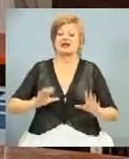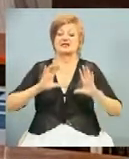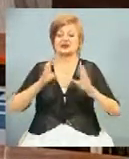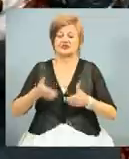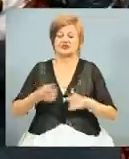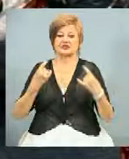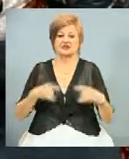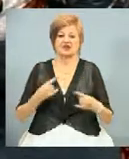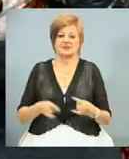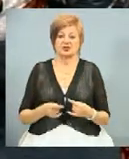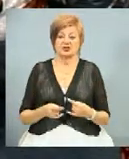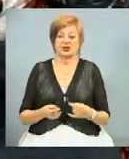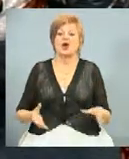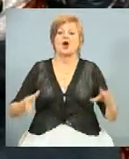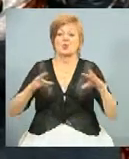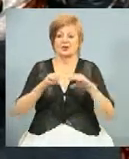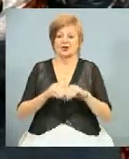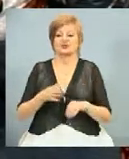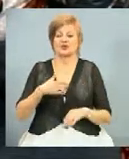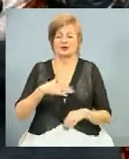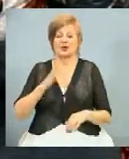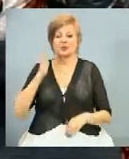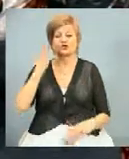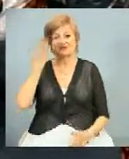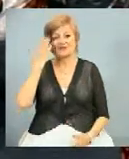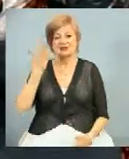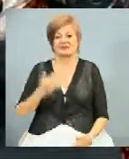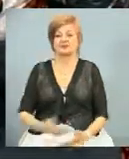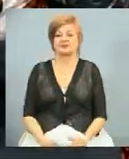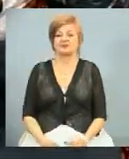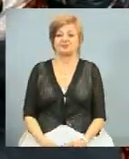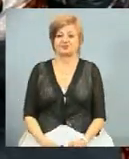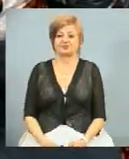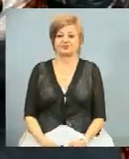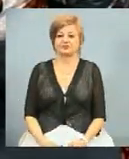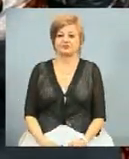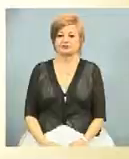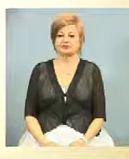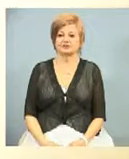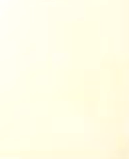суспільного телебачення». Приєднуйтесь до нас, буде весело. Бувайте! Бувайте!